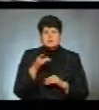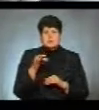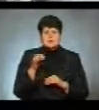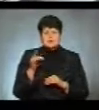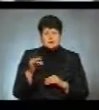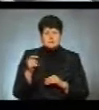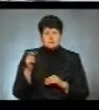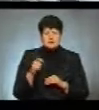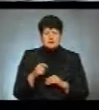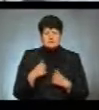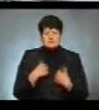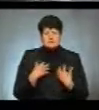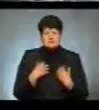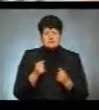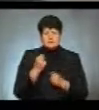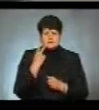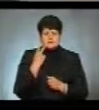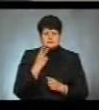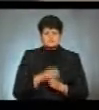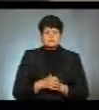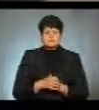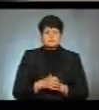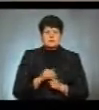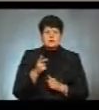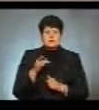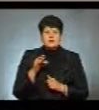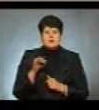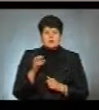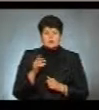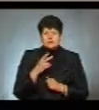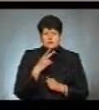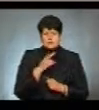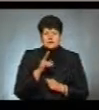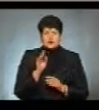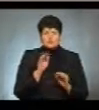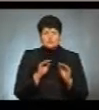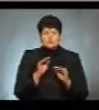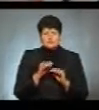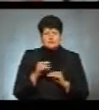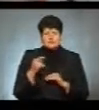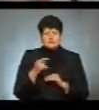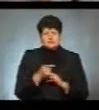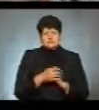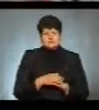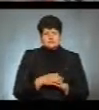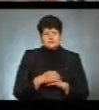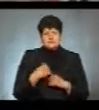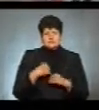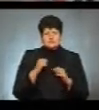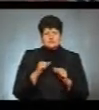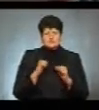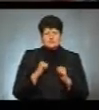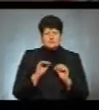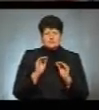все, і так мене забирає весь час. Григорій Порохняк показав, як облаштоване соціальне таксі. В нього можна спокійно розмістити